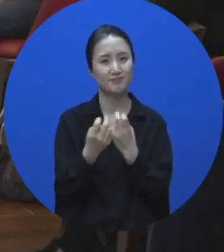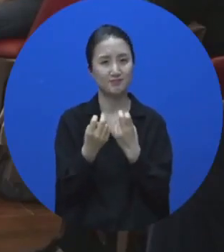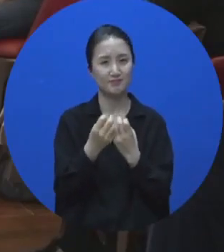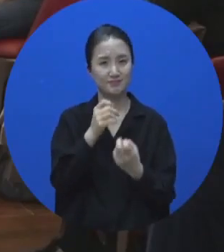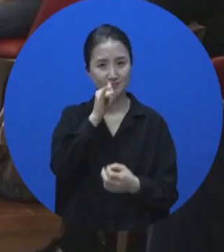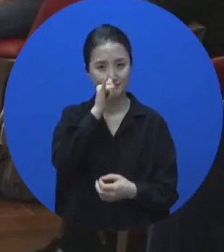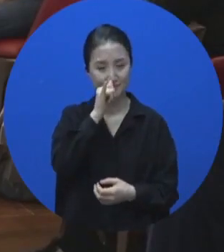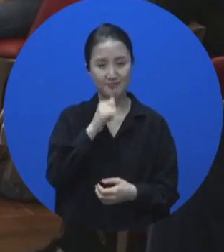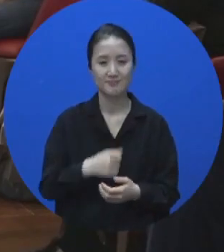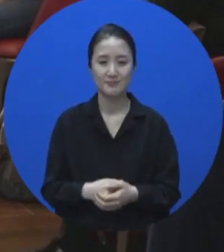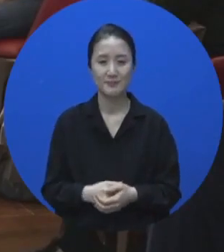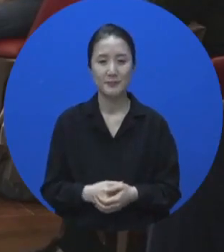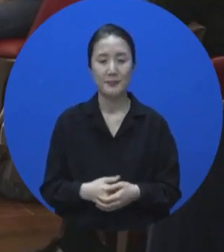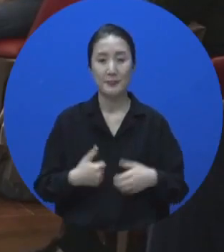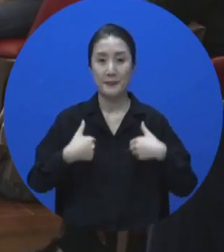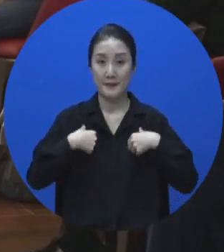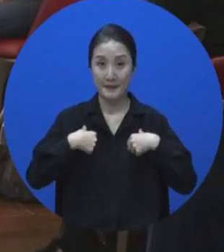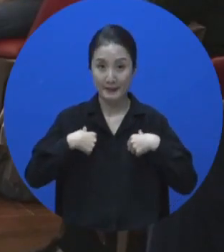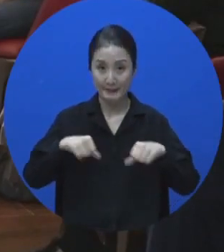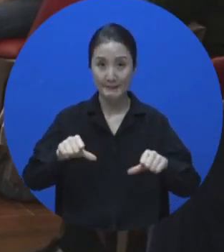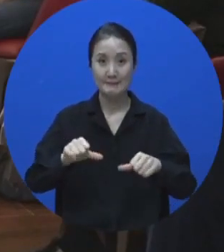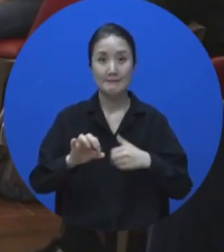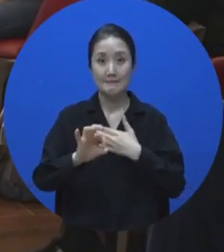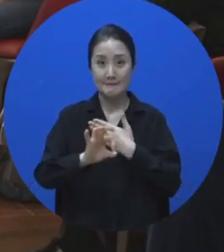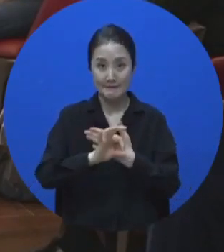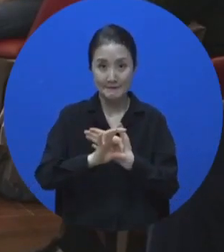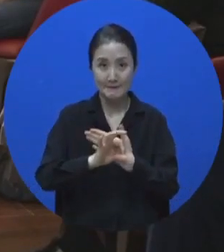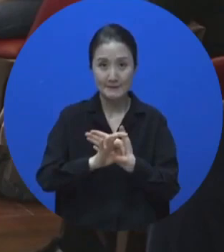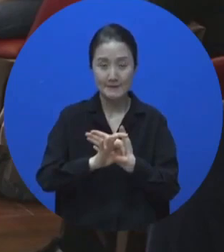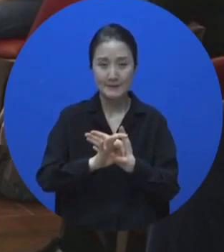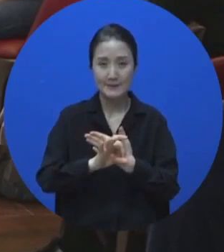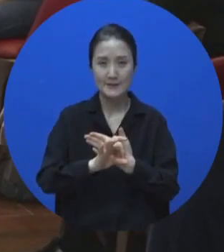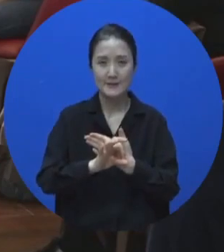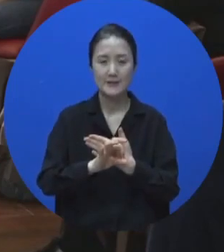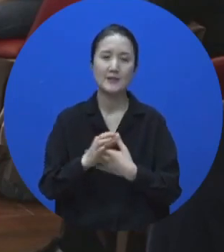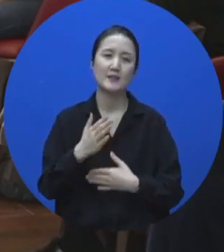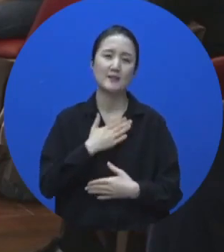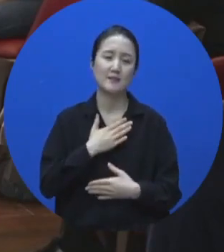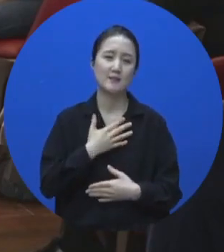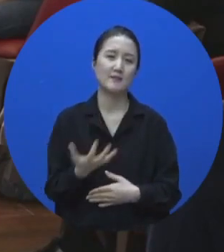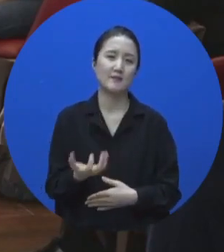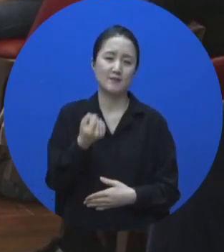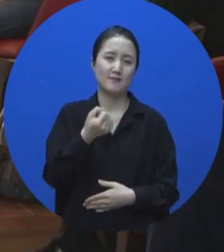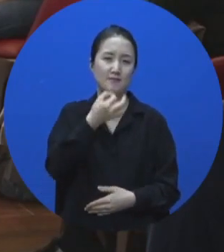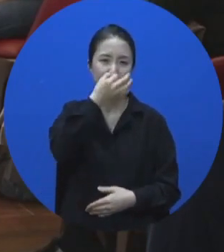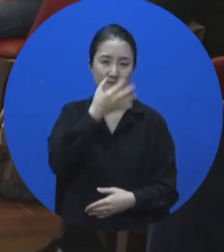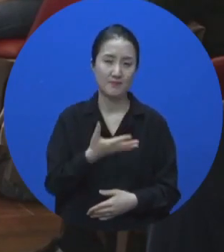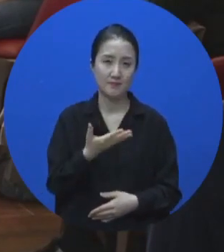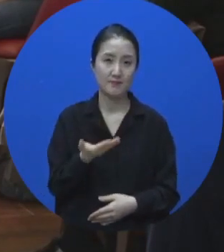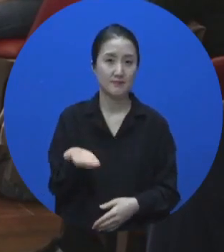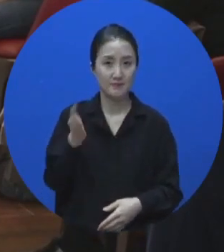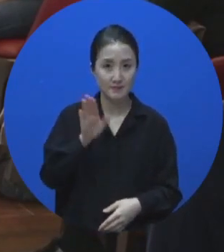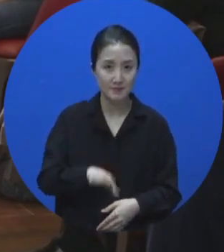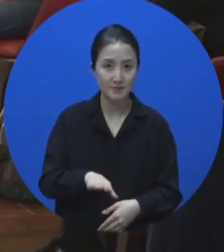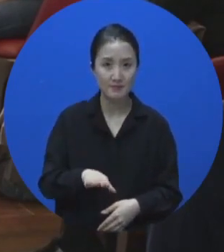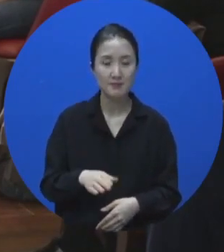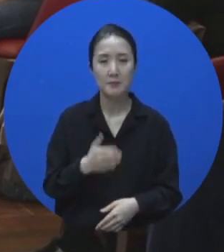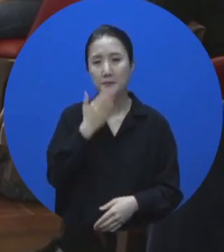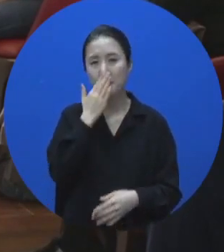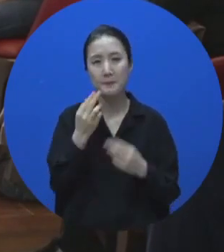했잖아요 우리가 이렇게 생각하면 포기했다면 그 걷지 날 내 것이 되지 않겠지만